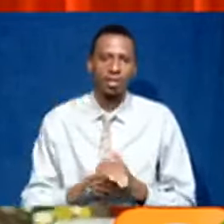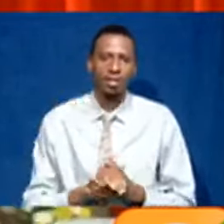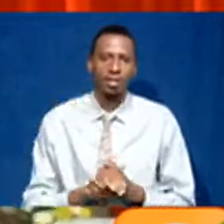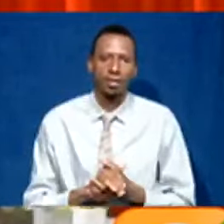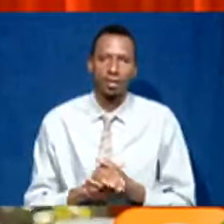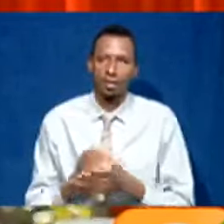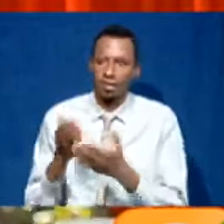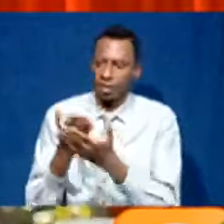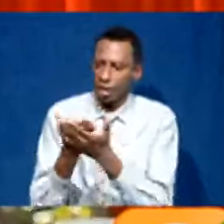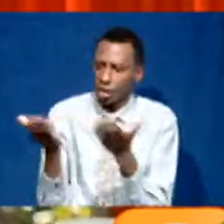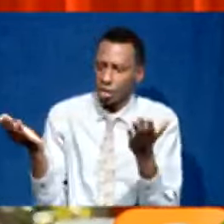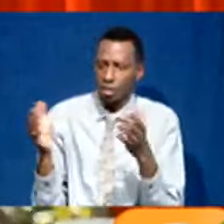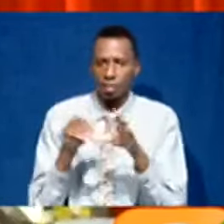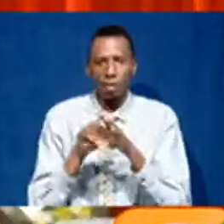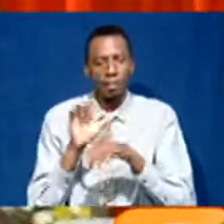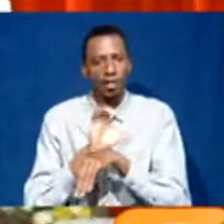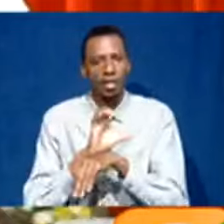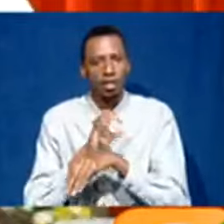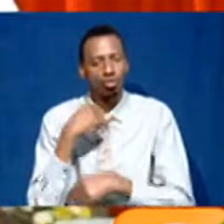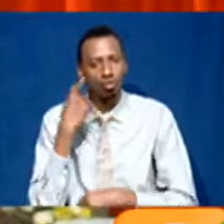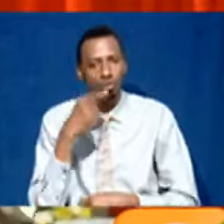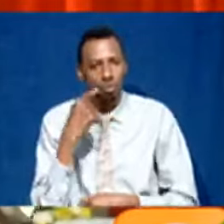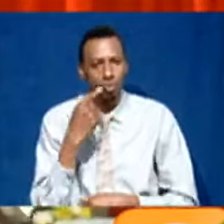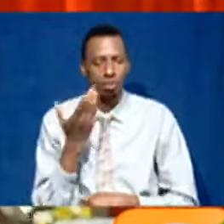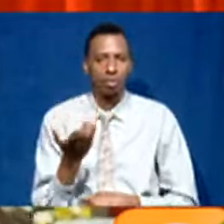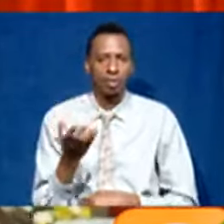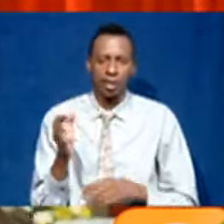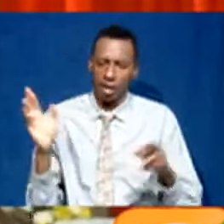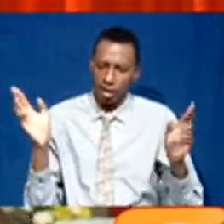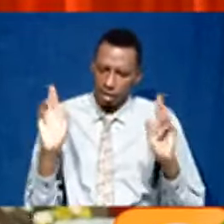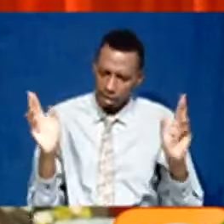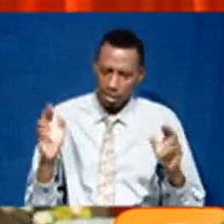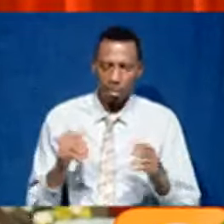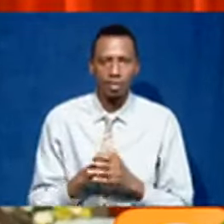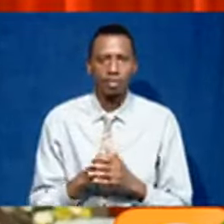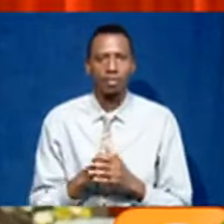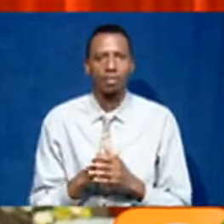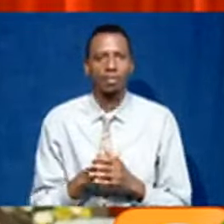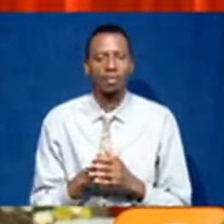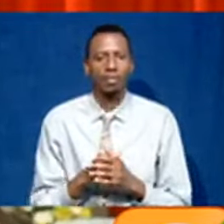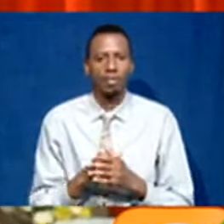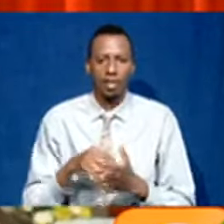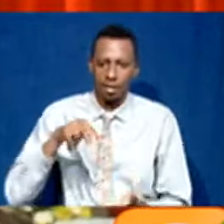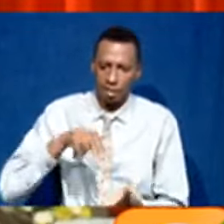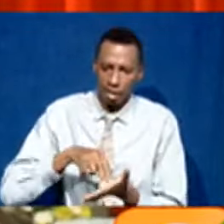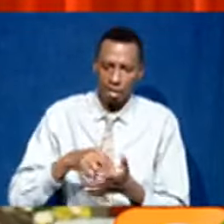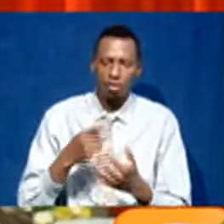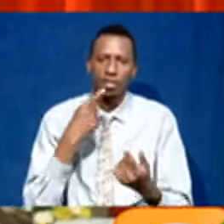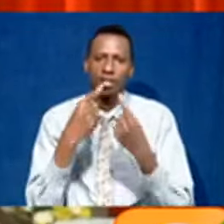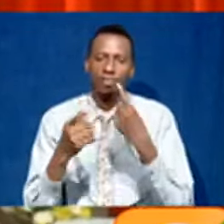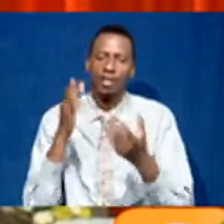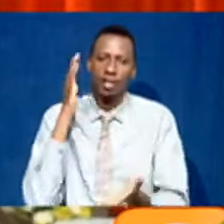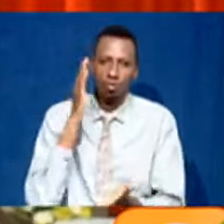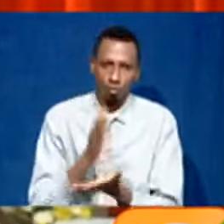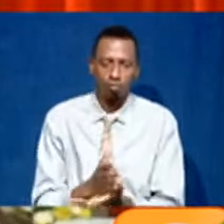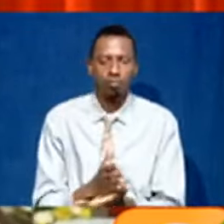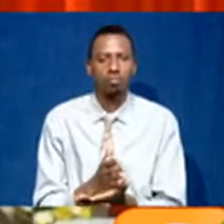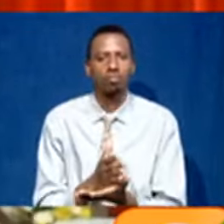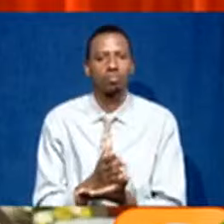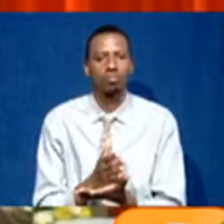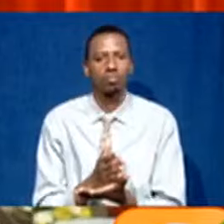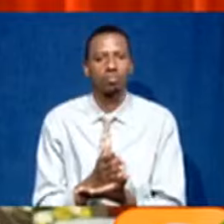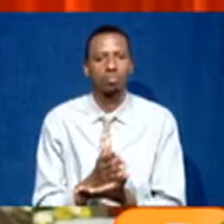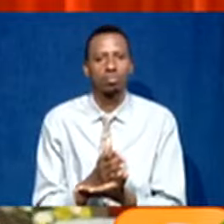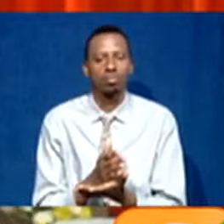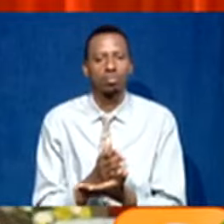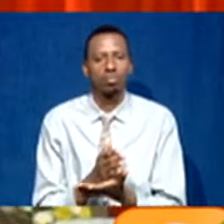There is a clergy that were prepared to stand up and speak the truth at